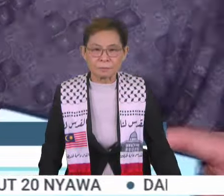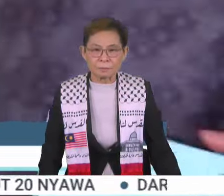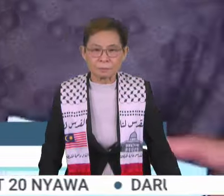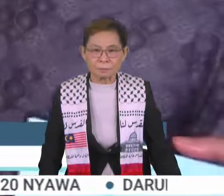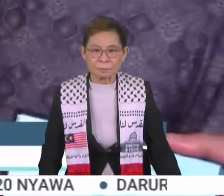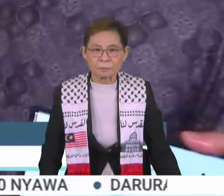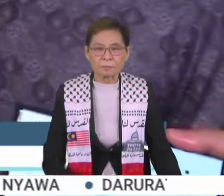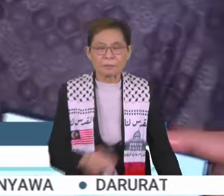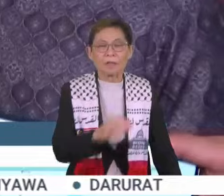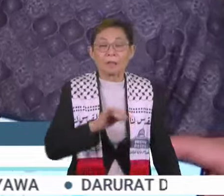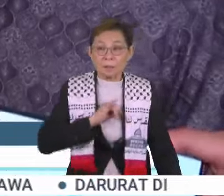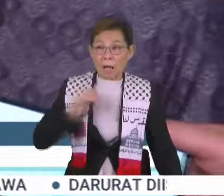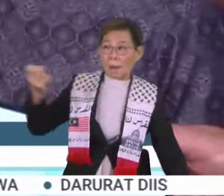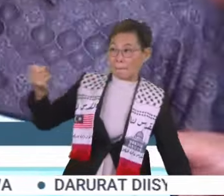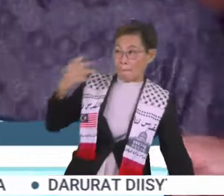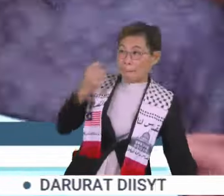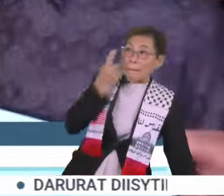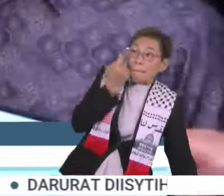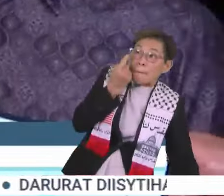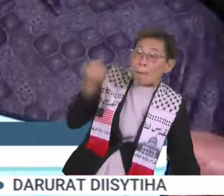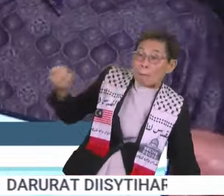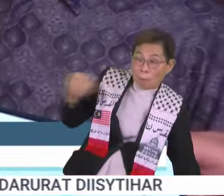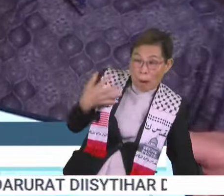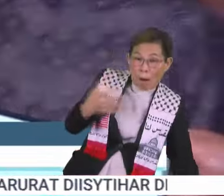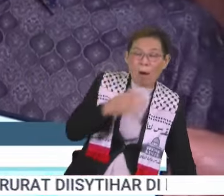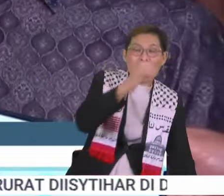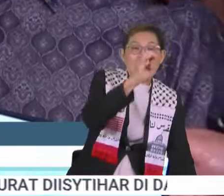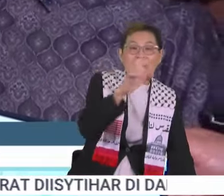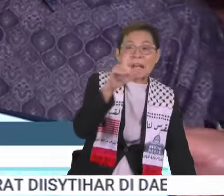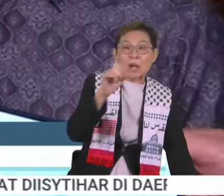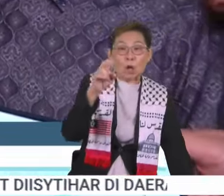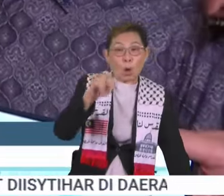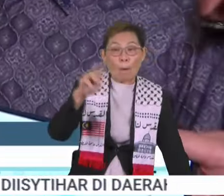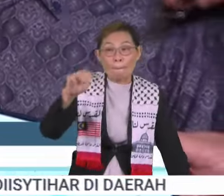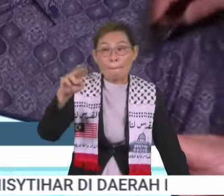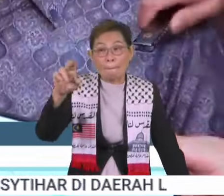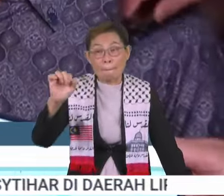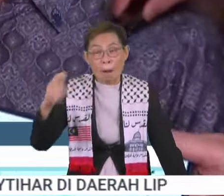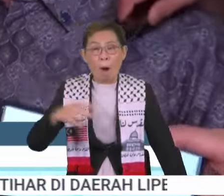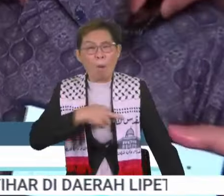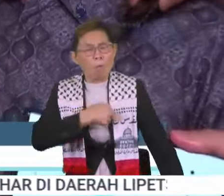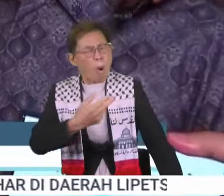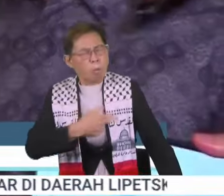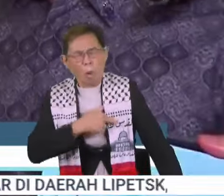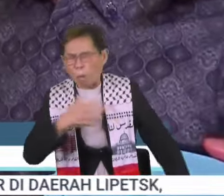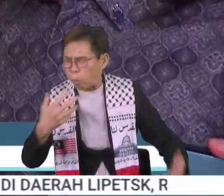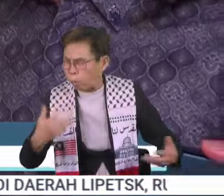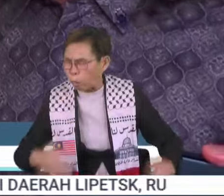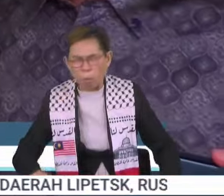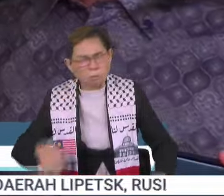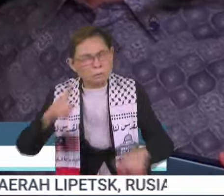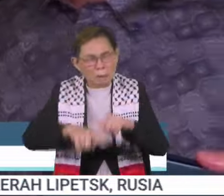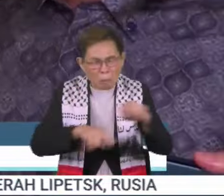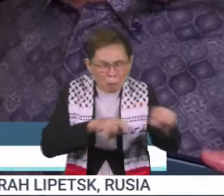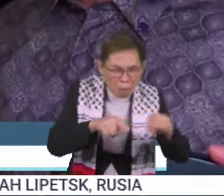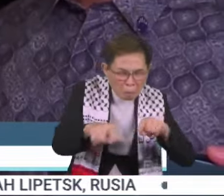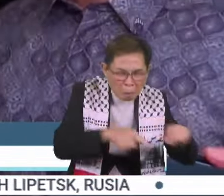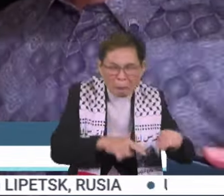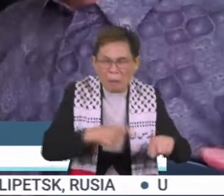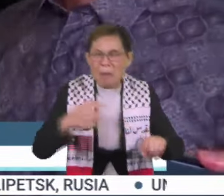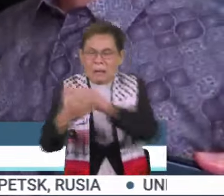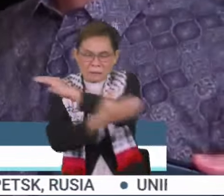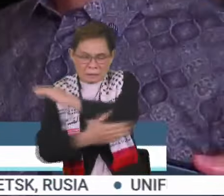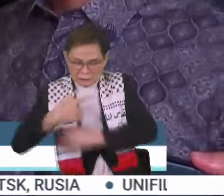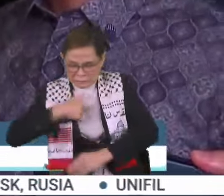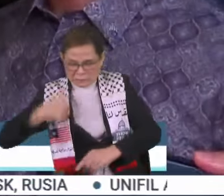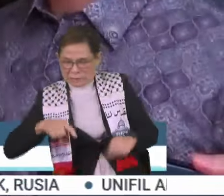Zafrul dapat maklumat terkini kerana mereka mengalami kerugian tidak dapat bersaing dengan EV negara China.